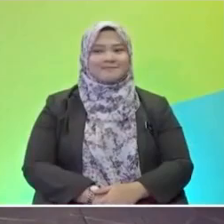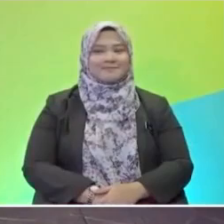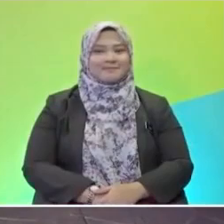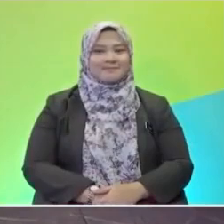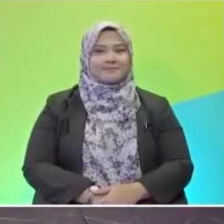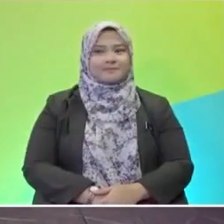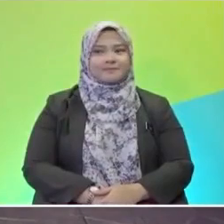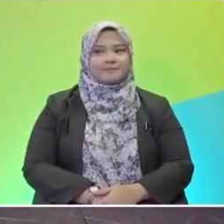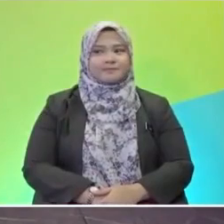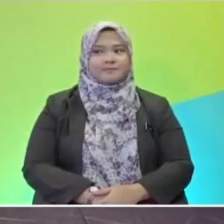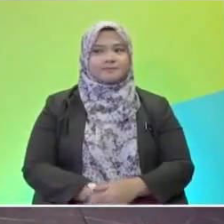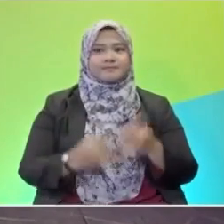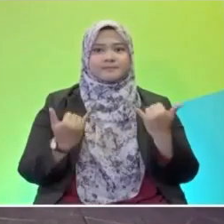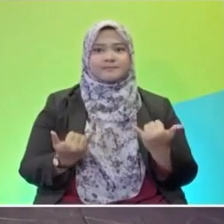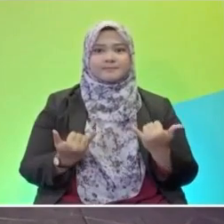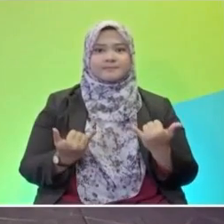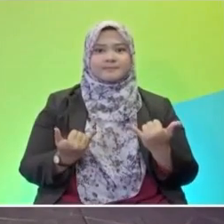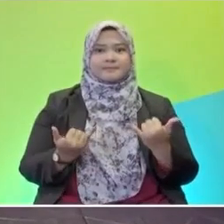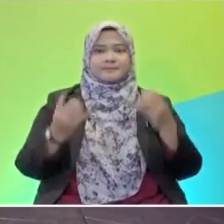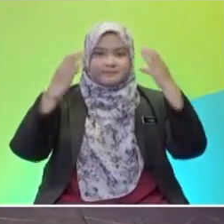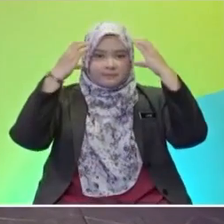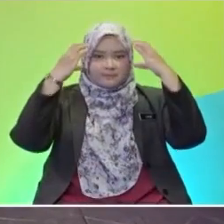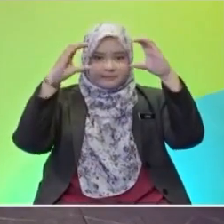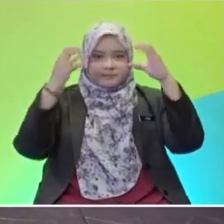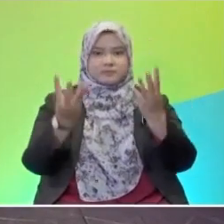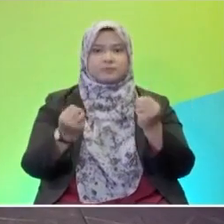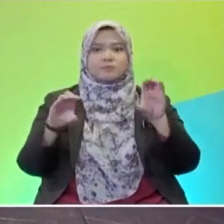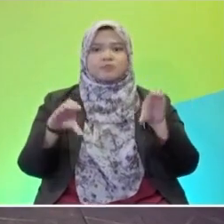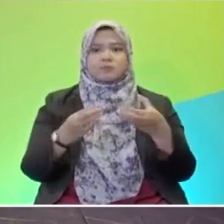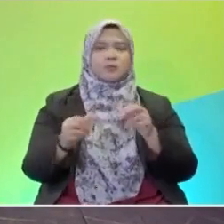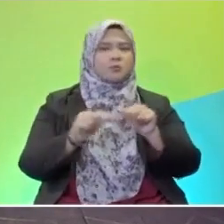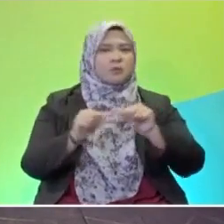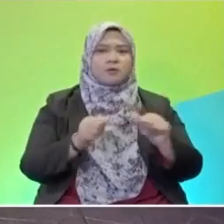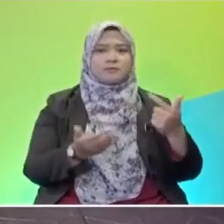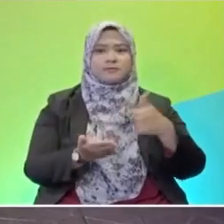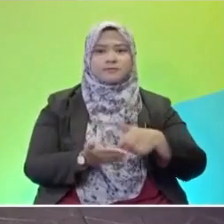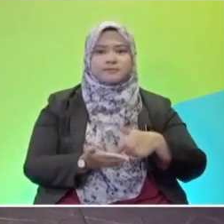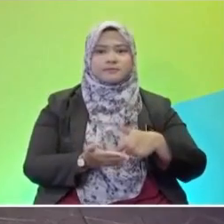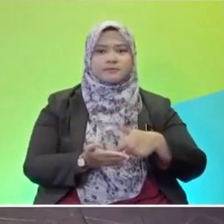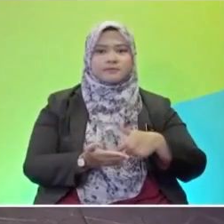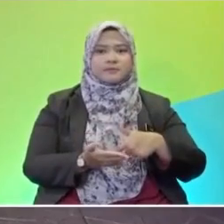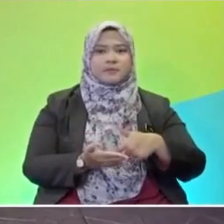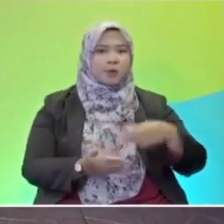saya akan Nyalakan ke lampu Suluh ke arah model Ke LCC ini oke